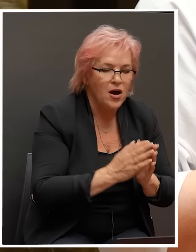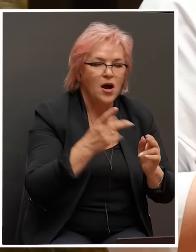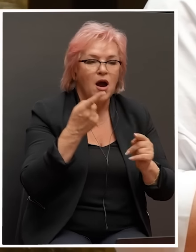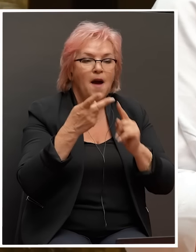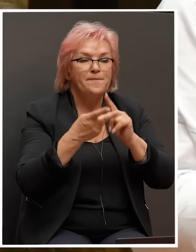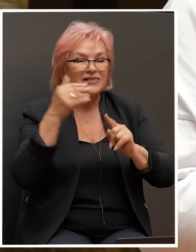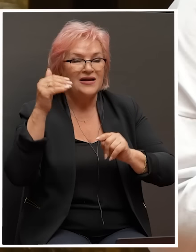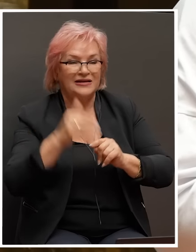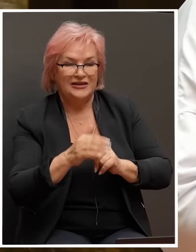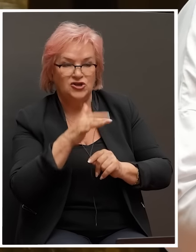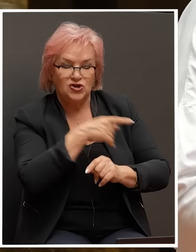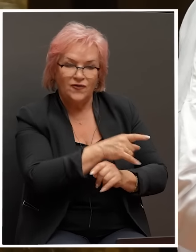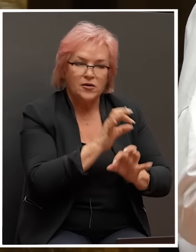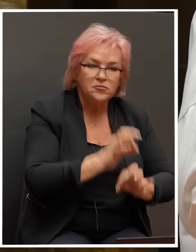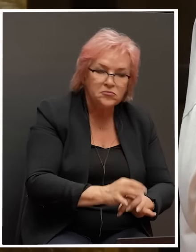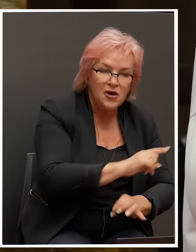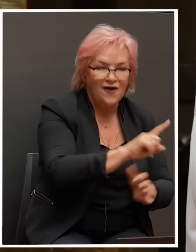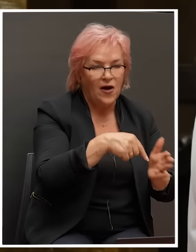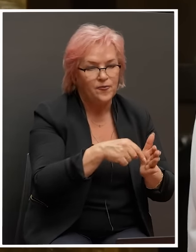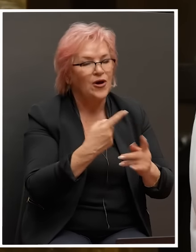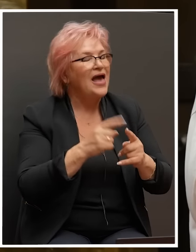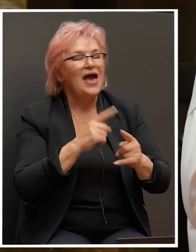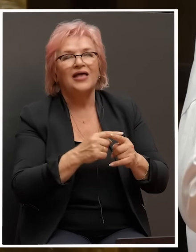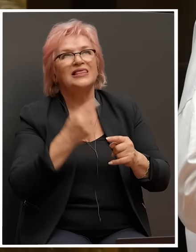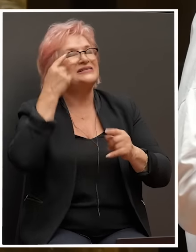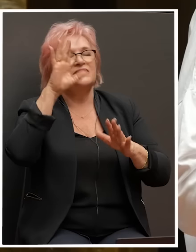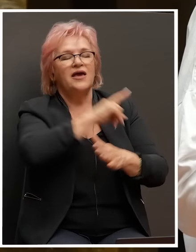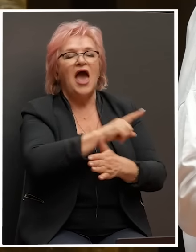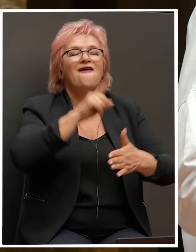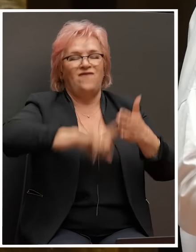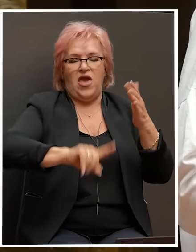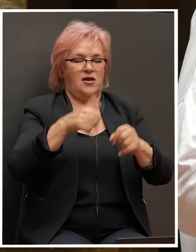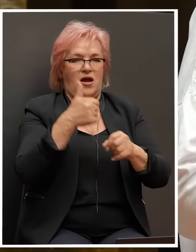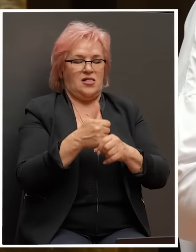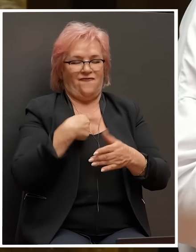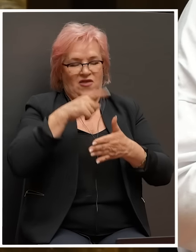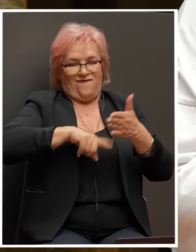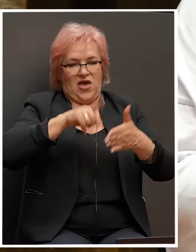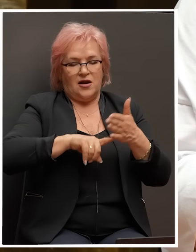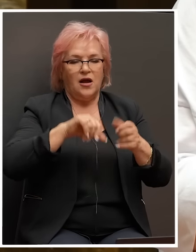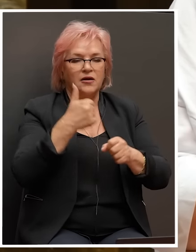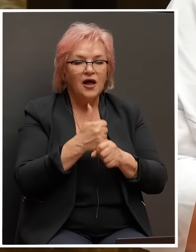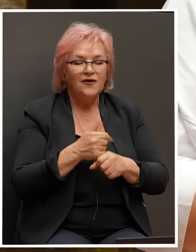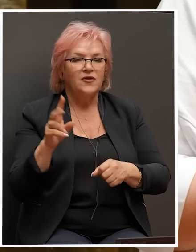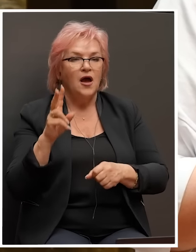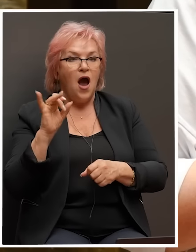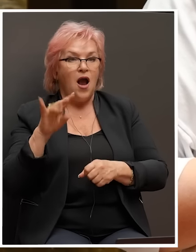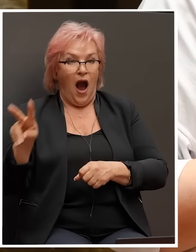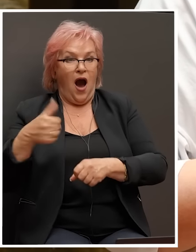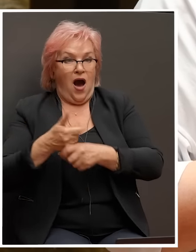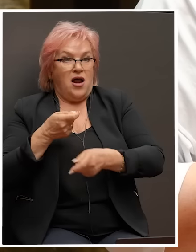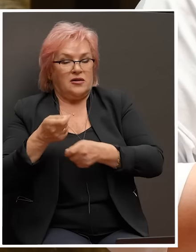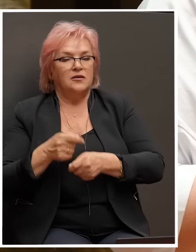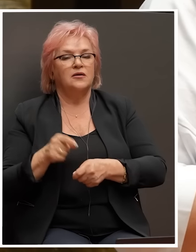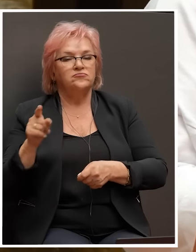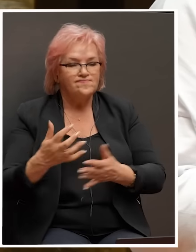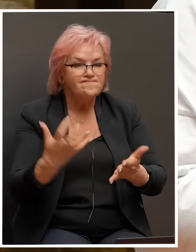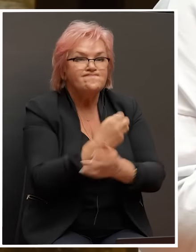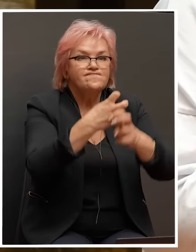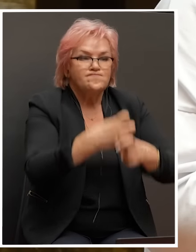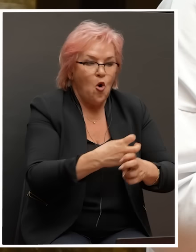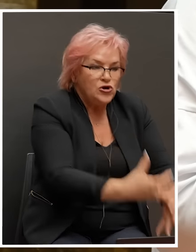1500 лет, подлинная или это вопрос веры, это не вопрос знания. Но факт остается фактом. Понятно, что для Карла, на самом деле, обретение